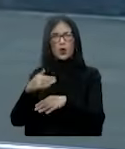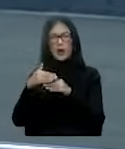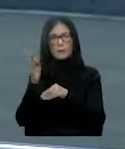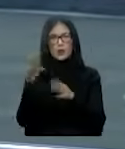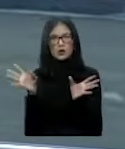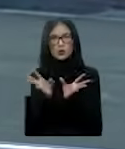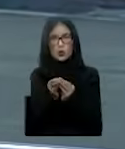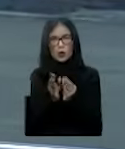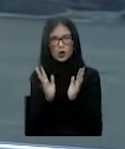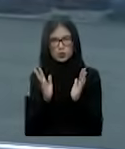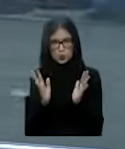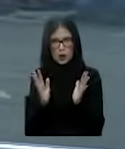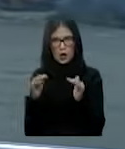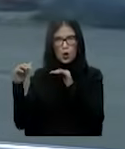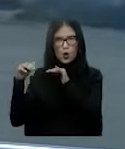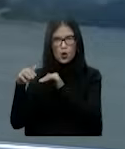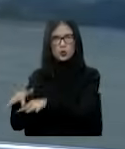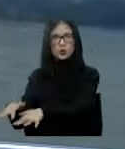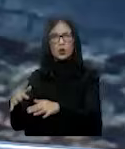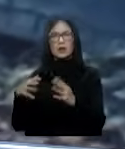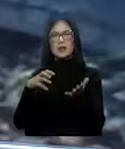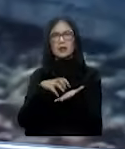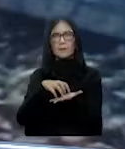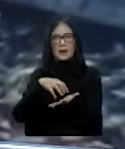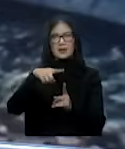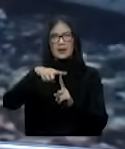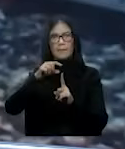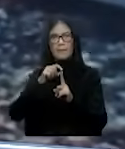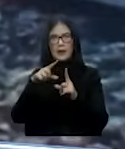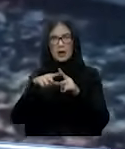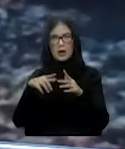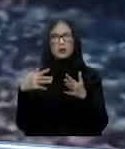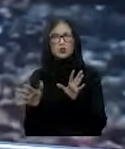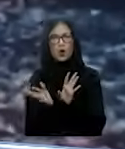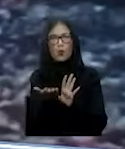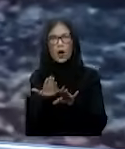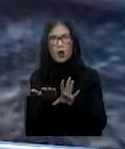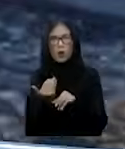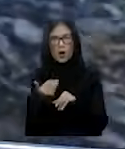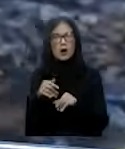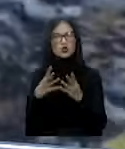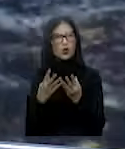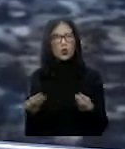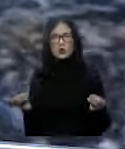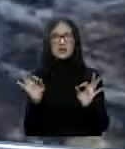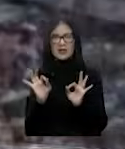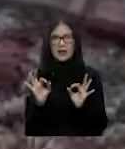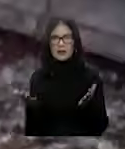sudah melebihi kapasitas. Longsor di TPA sudah berulang kali terjadi, namun belum ada solusi.